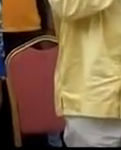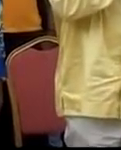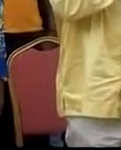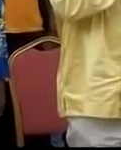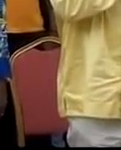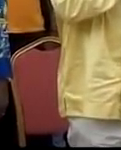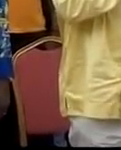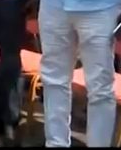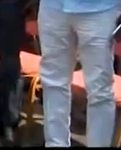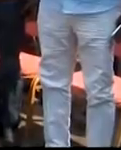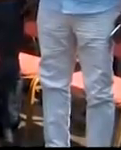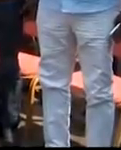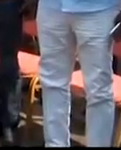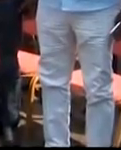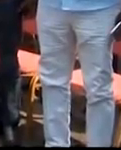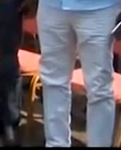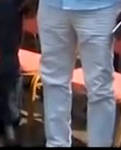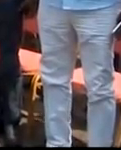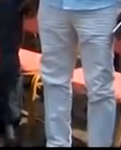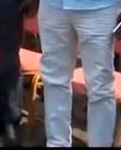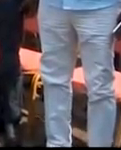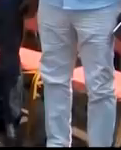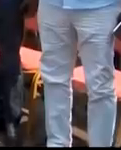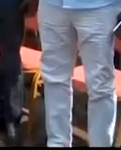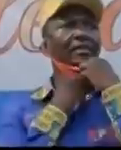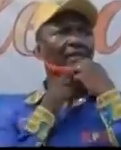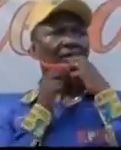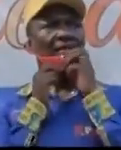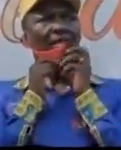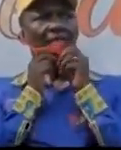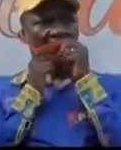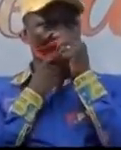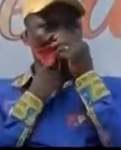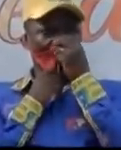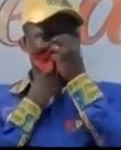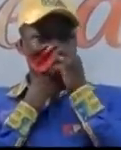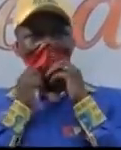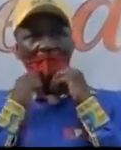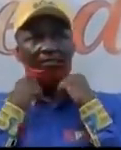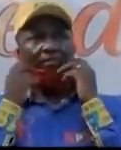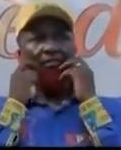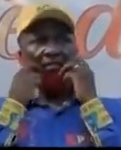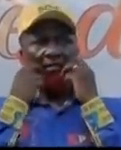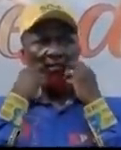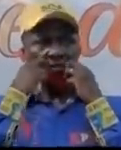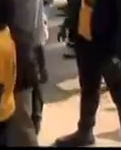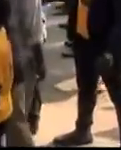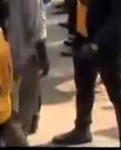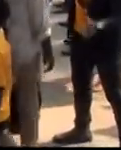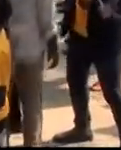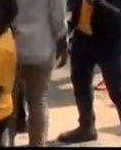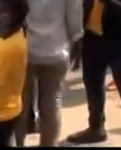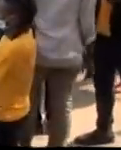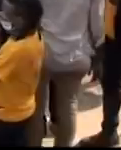en mémoire des personnes décédées toujours à Goma. Emmanuel Ramazan Ishadari a également appelé ses semblables en cette période de